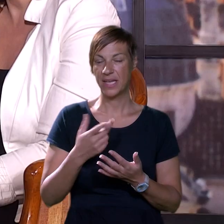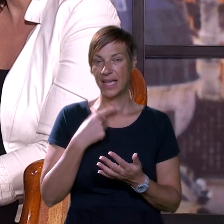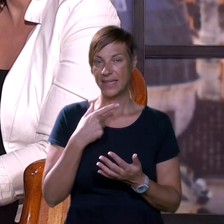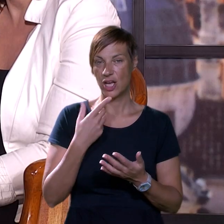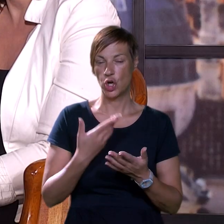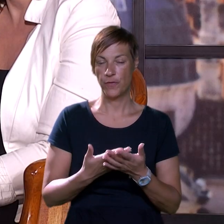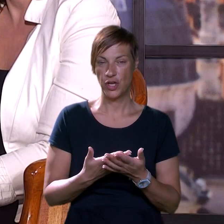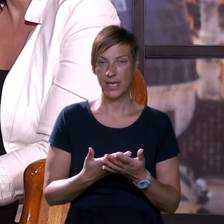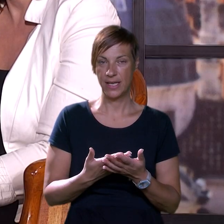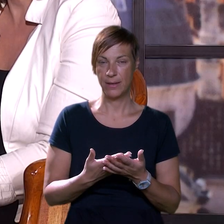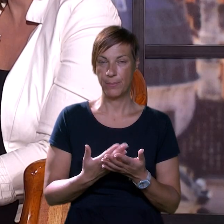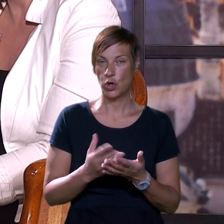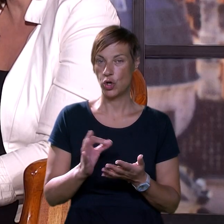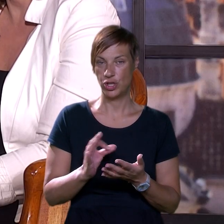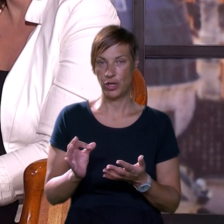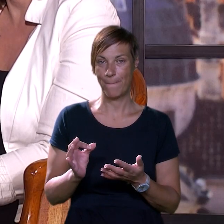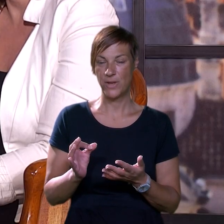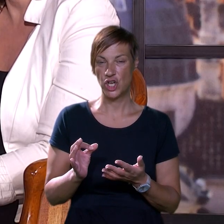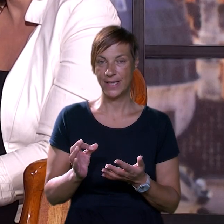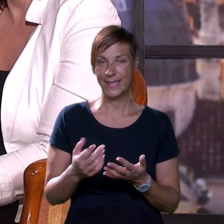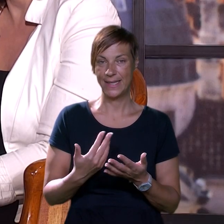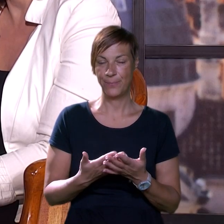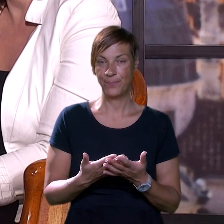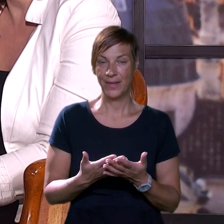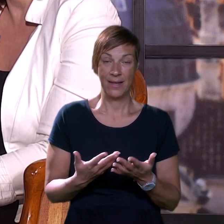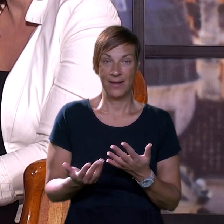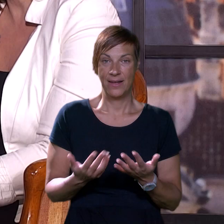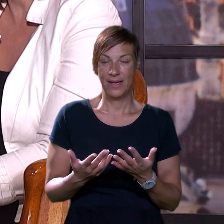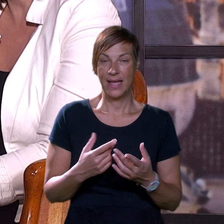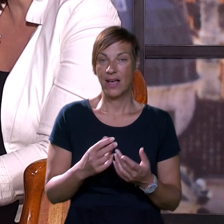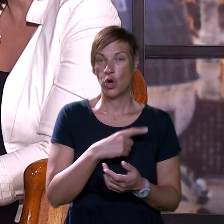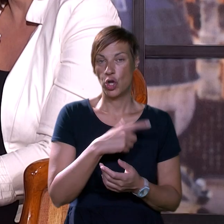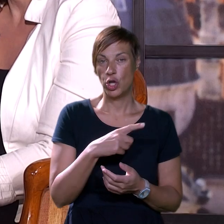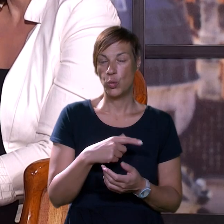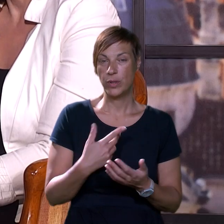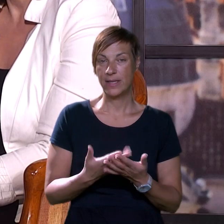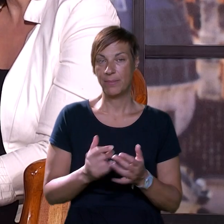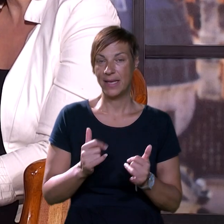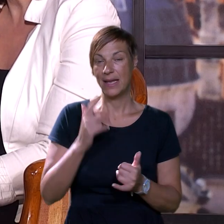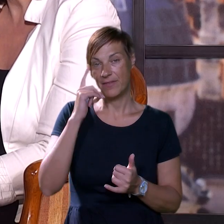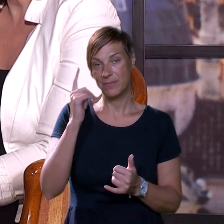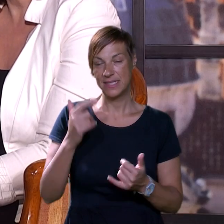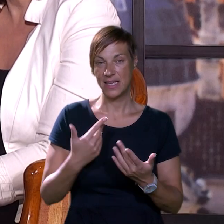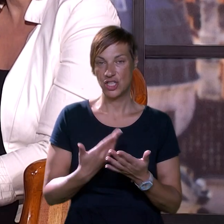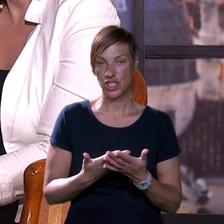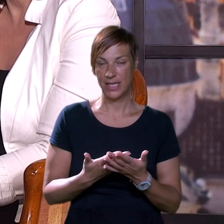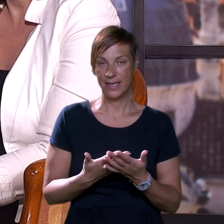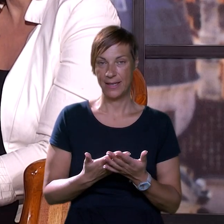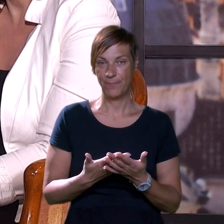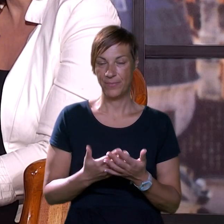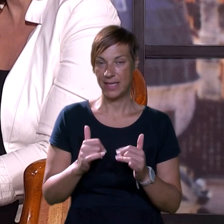Kada govorimo i o ovoj dobroti i nekako i o ljudima, je li vam se čini